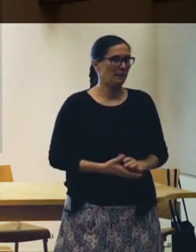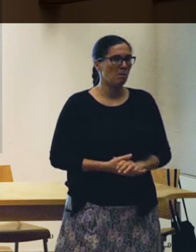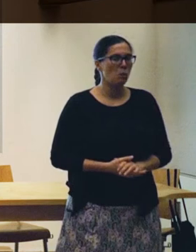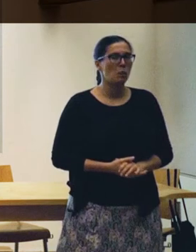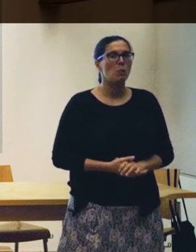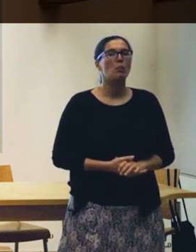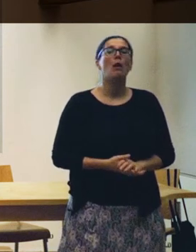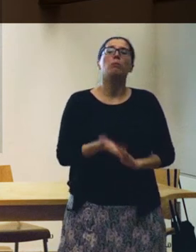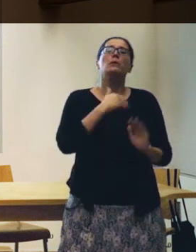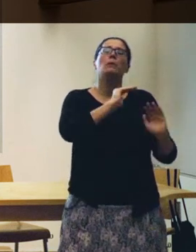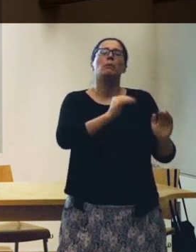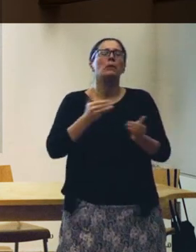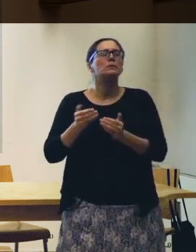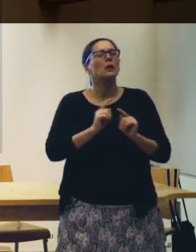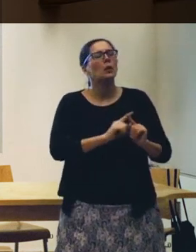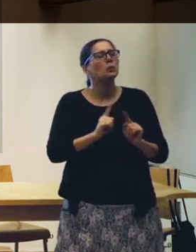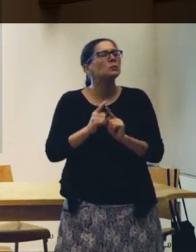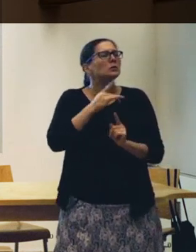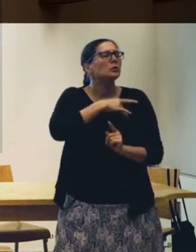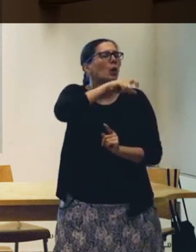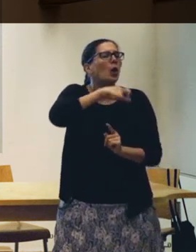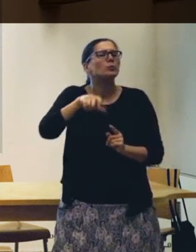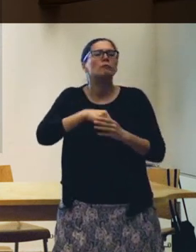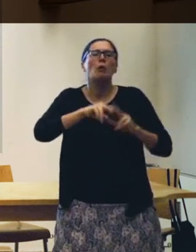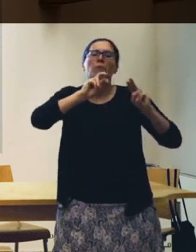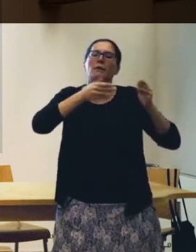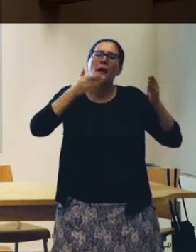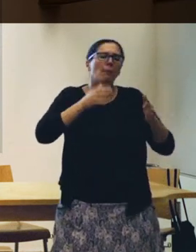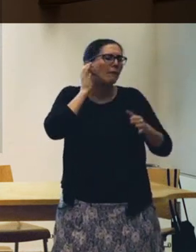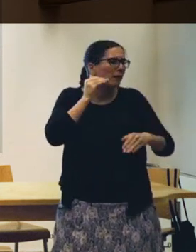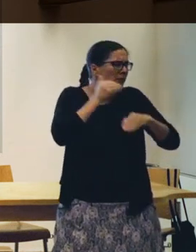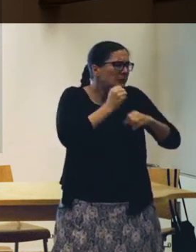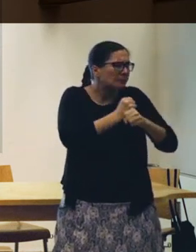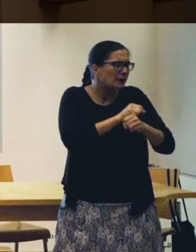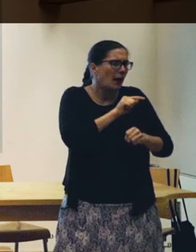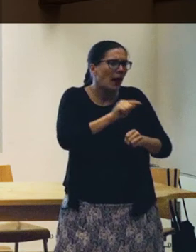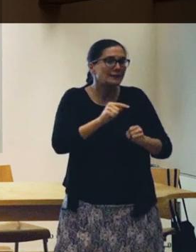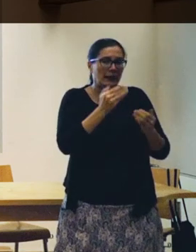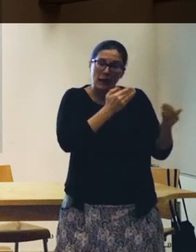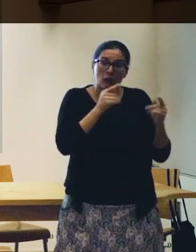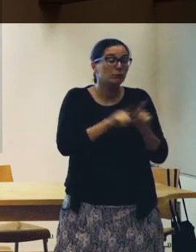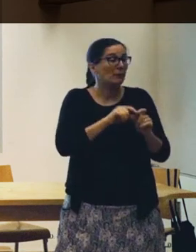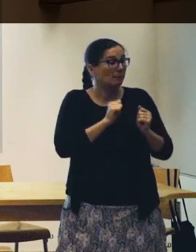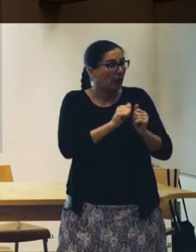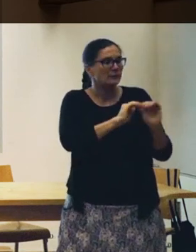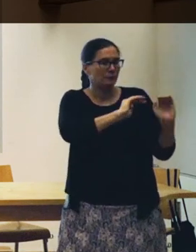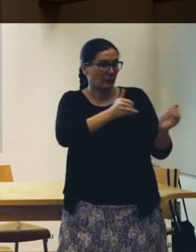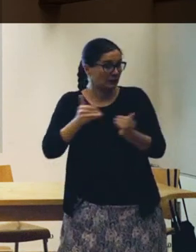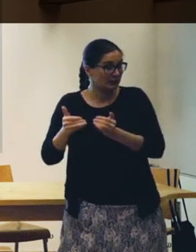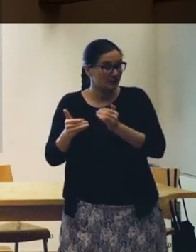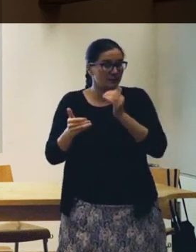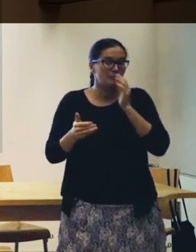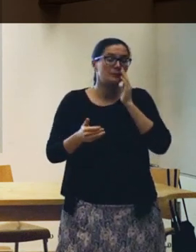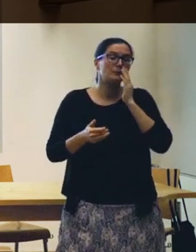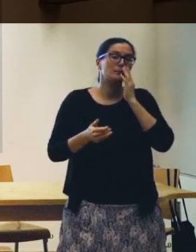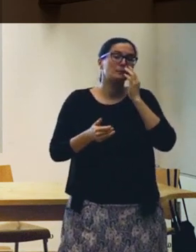Já jsem pozvala různé lidi, kteří se tím konceptem feministické umělecké instituce zabývali v teorii a v praxi.